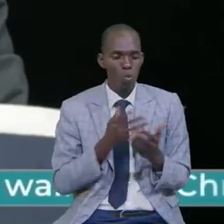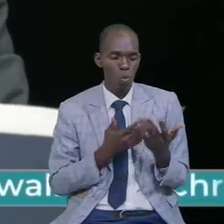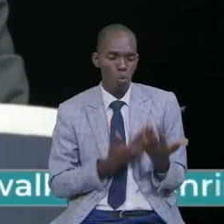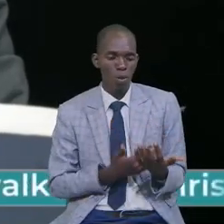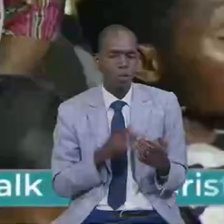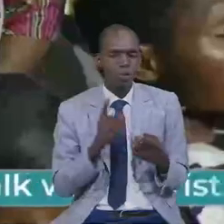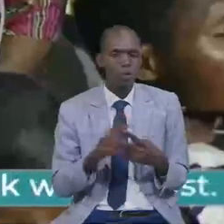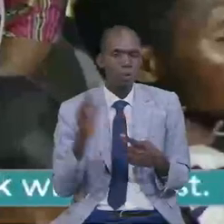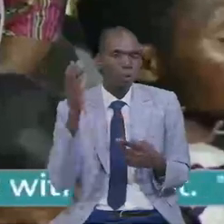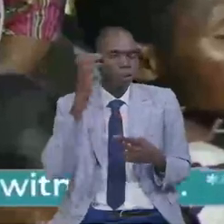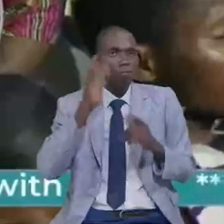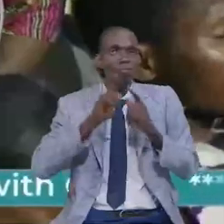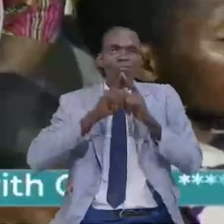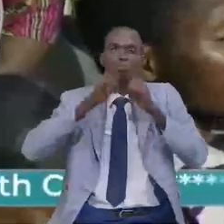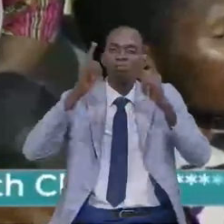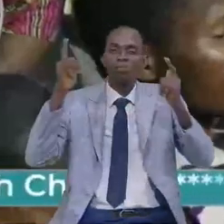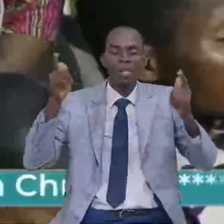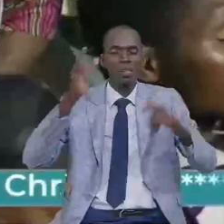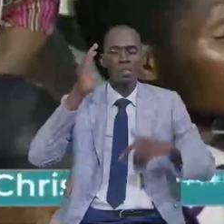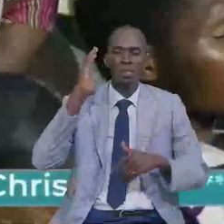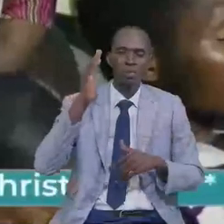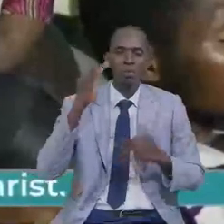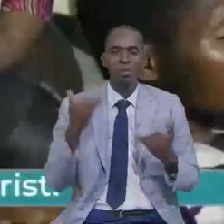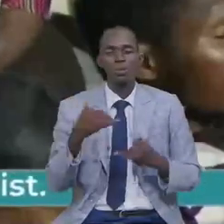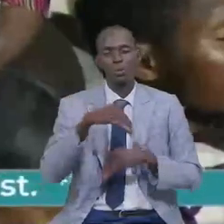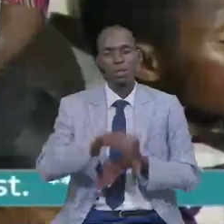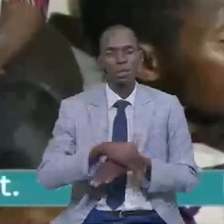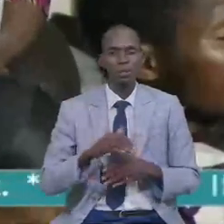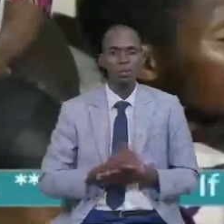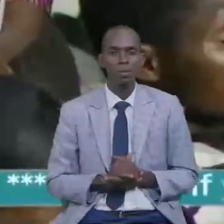vous allez écouter des témoignages spectaculaires ce soir.